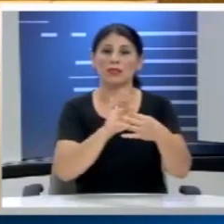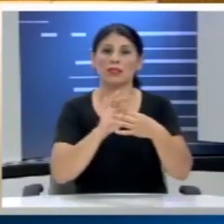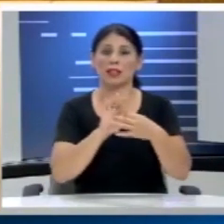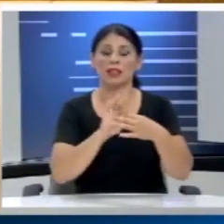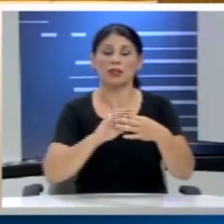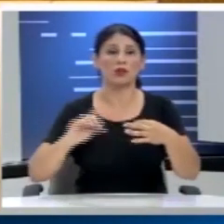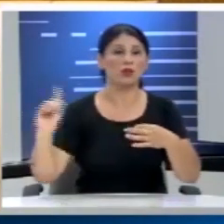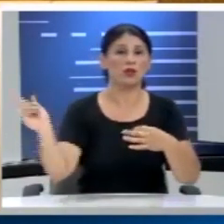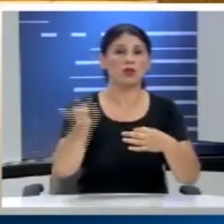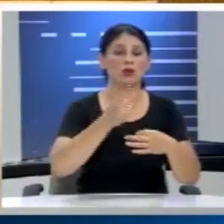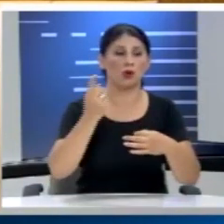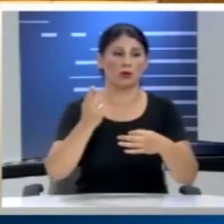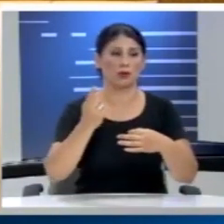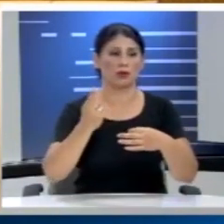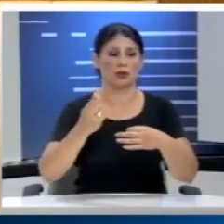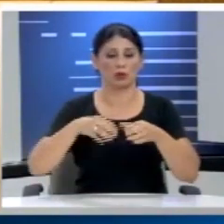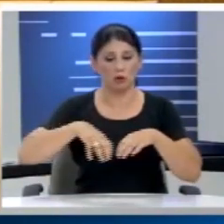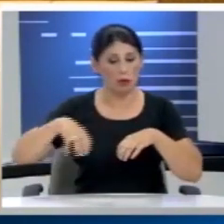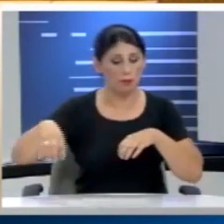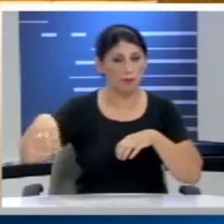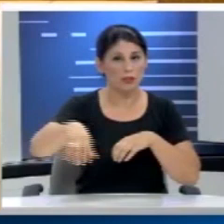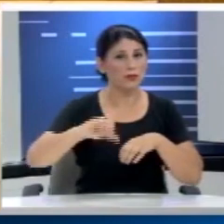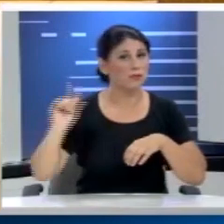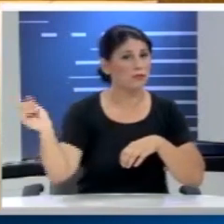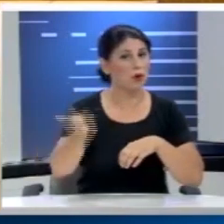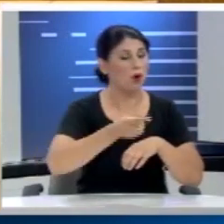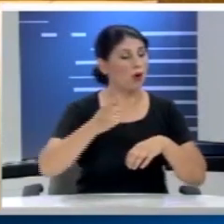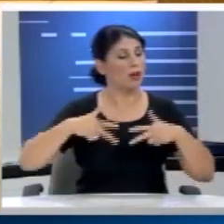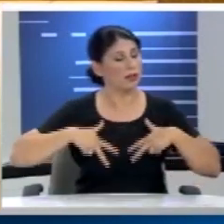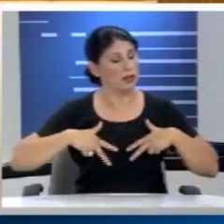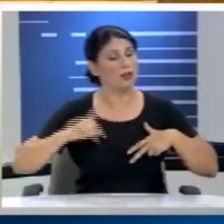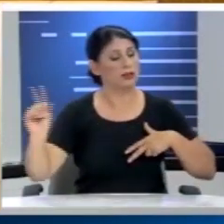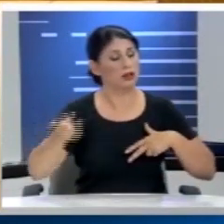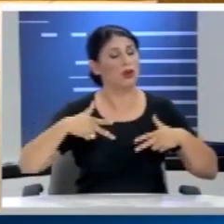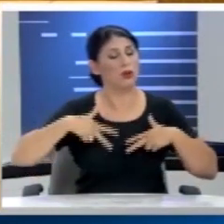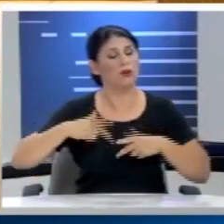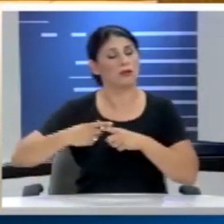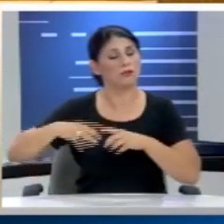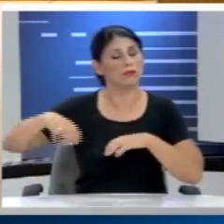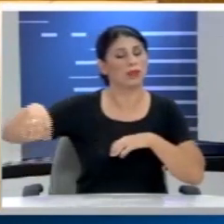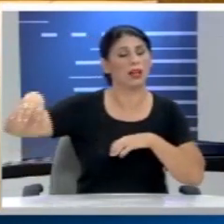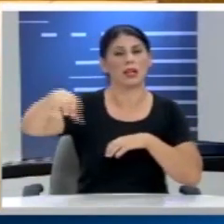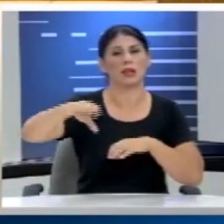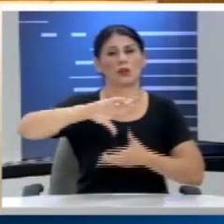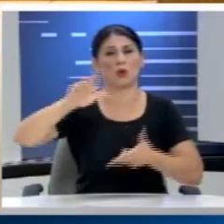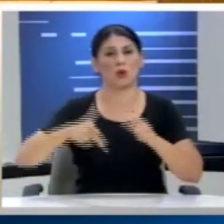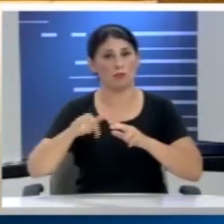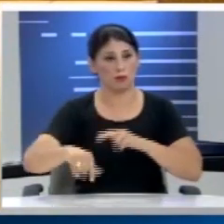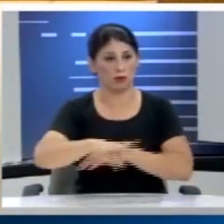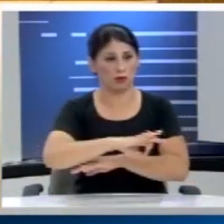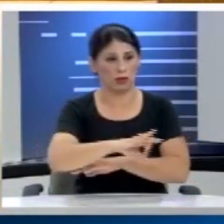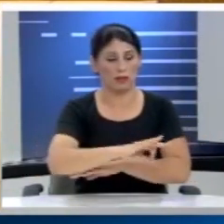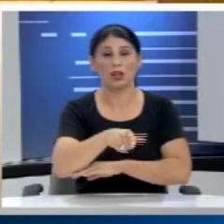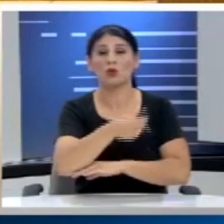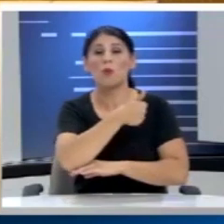συνεργασία σε όλους τους λαούς, σε όλους τους τομείς, με όλους τους λαούς και όλες τις χώρες του κόσμου. Και αυτό το σχέδιο